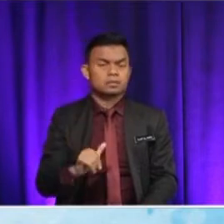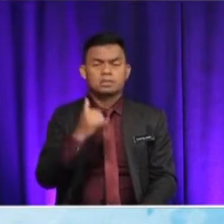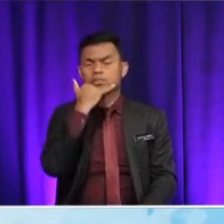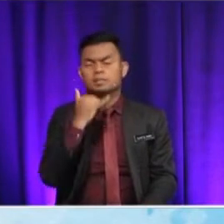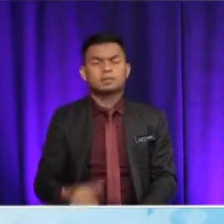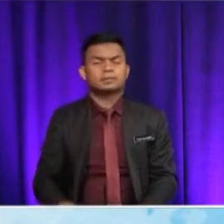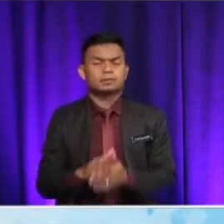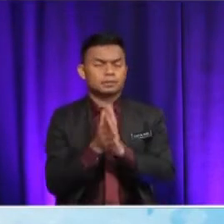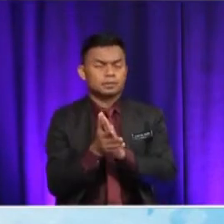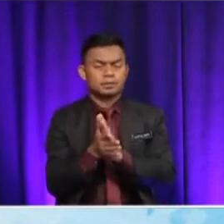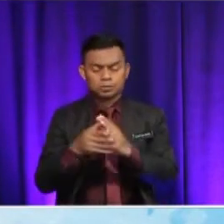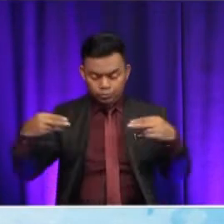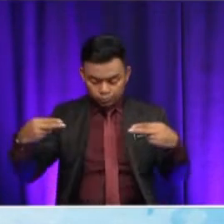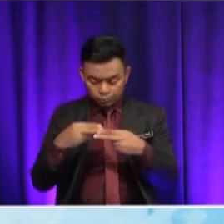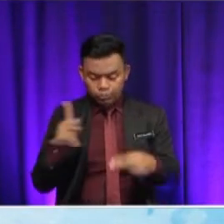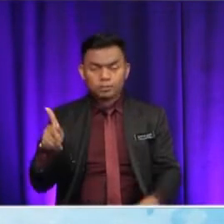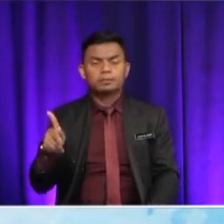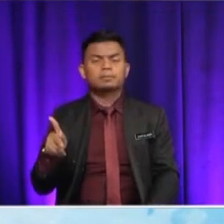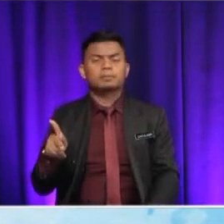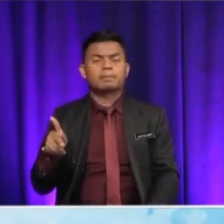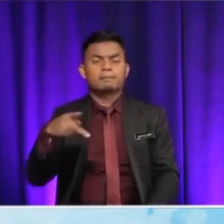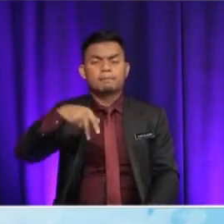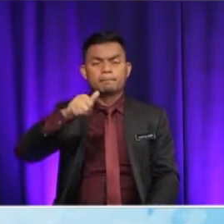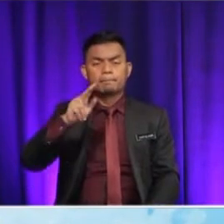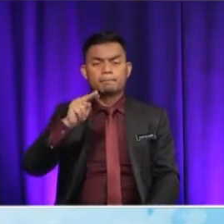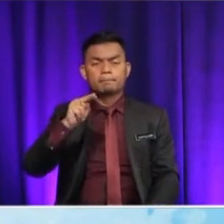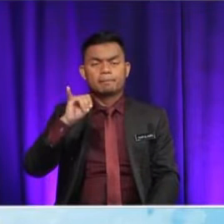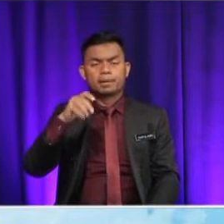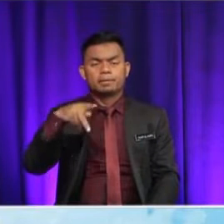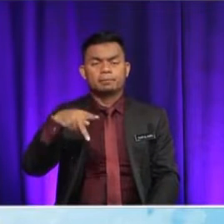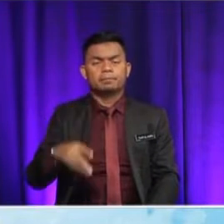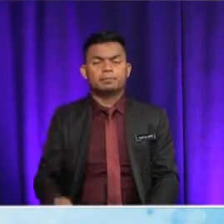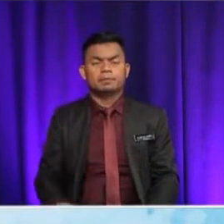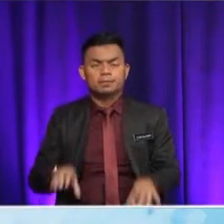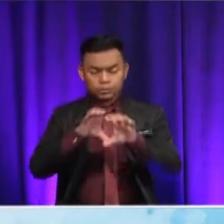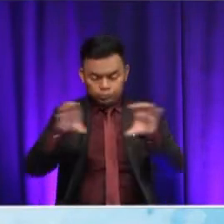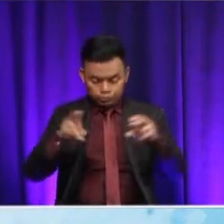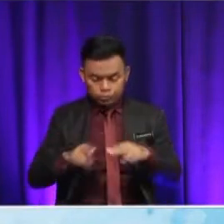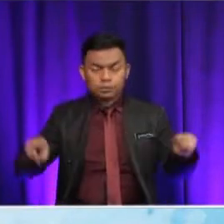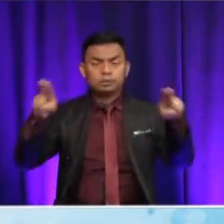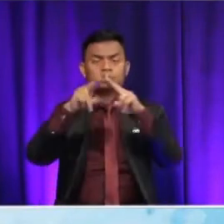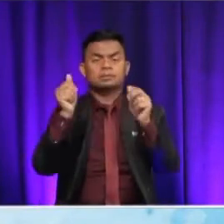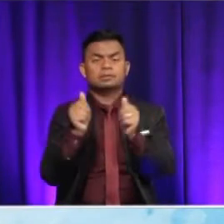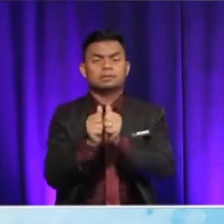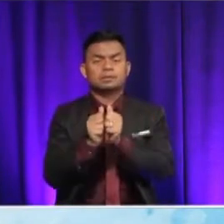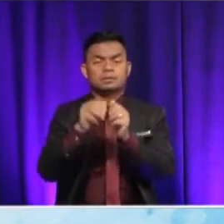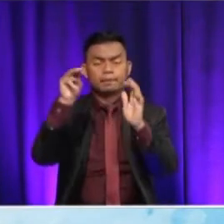jadi menghubungkan pipe utama dengan meter air ialah apa dia? Alright,